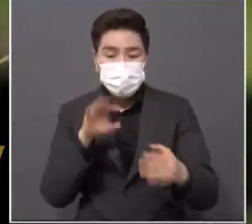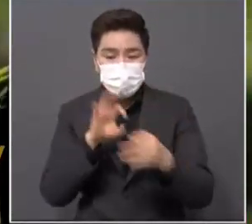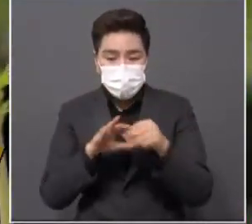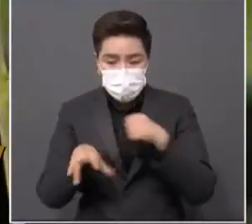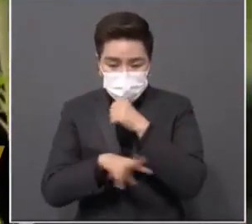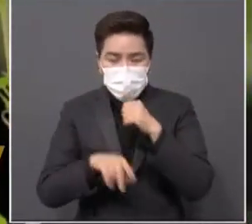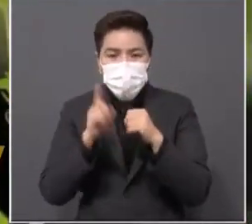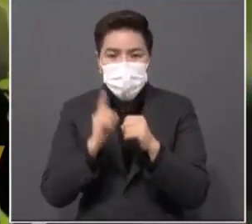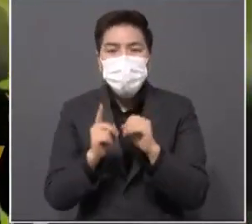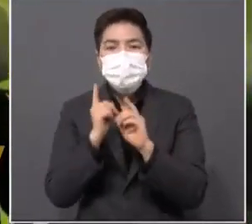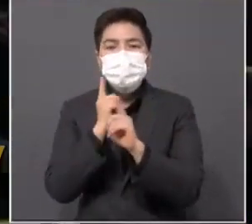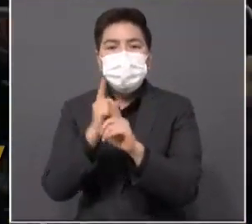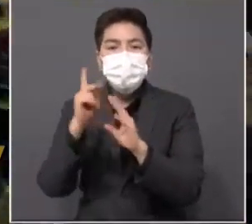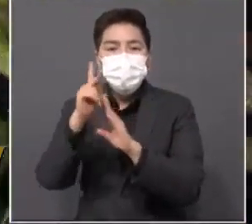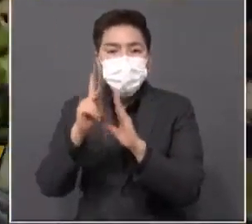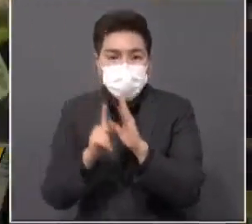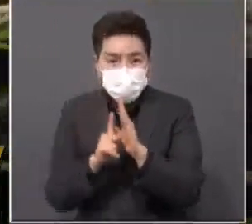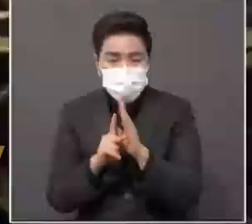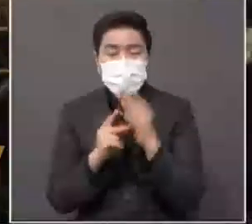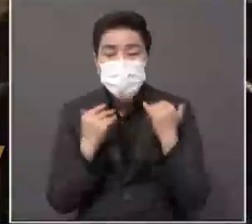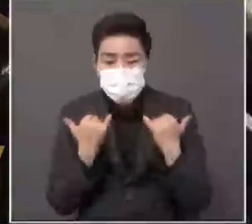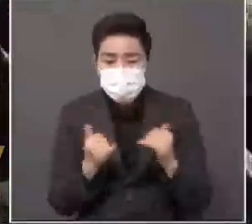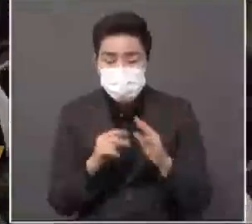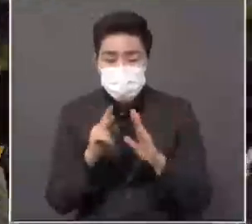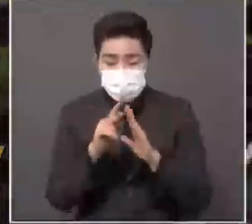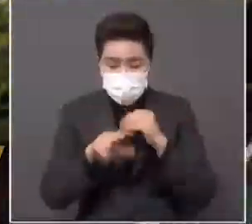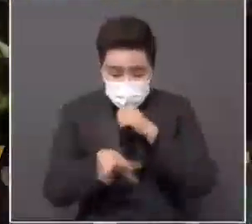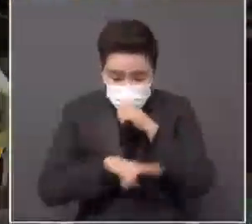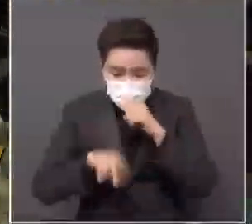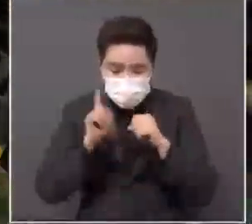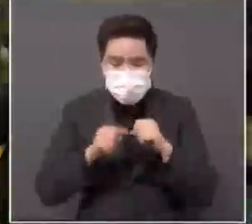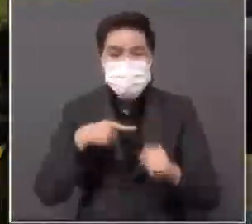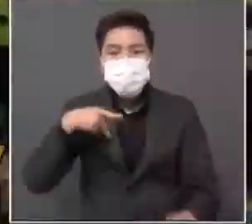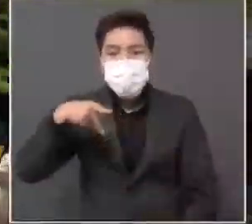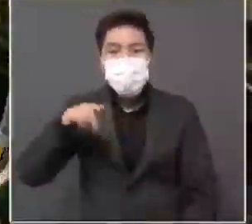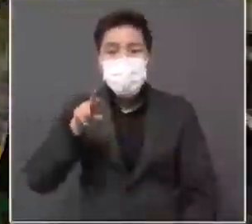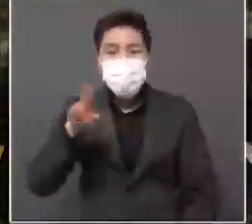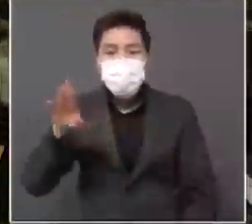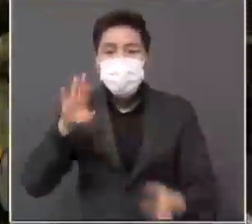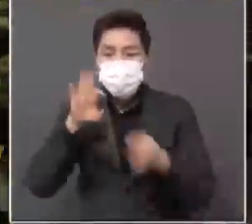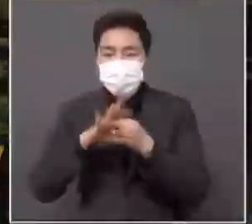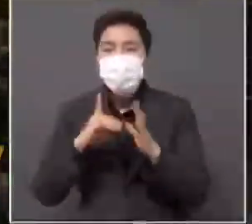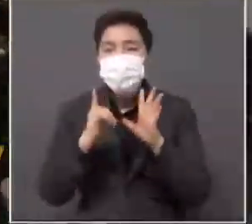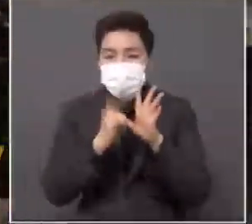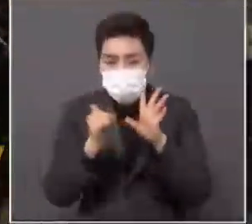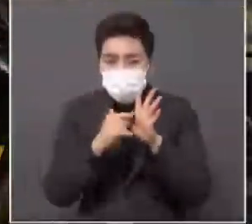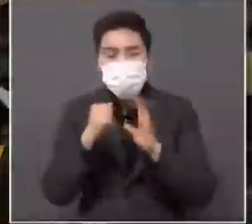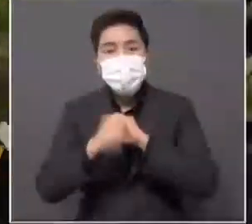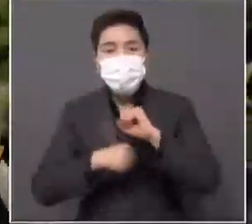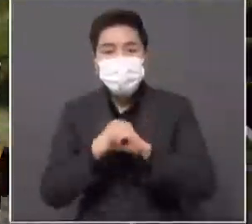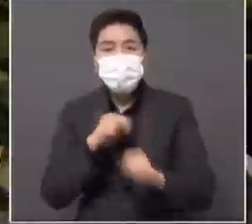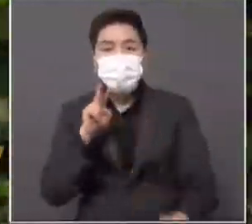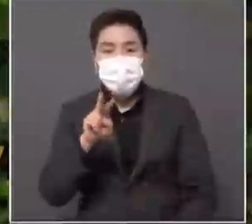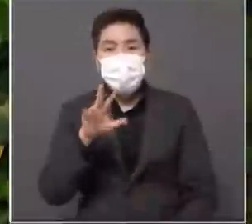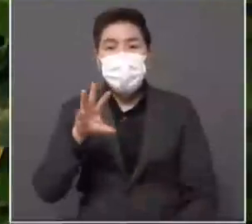ามต้องอยู่ภายใต้กรอบขกฎหมายทเกี่ยวข้องโดยขณะนี้กันชาเป็พชสมุไพรตามพชมิยัผลิตภัณฑ สมุไพรพทธศัราษ